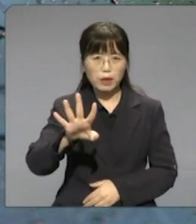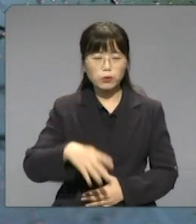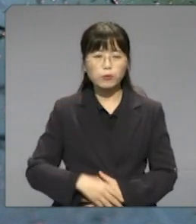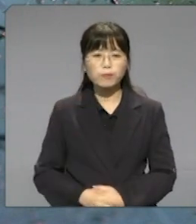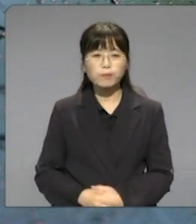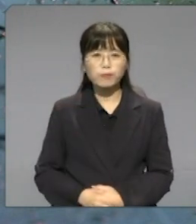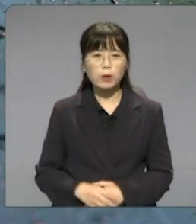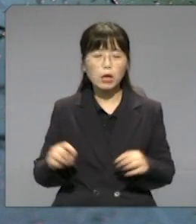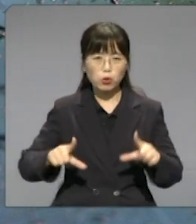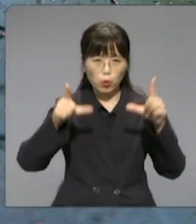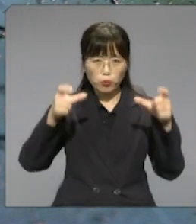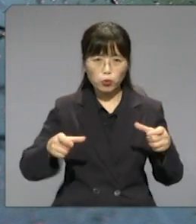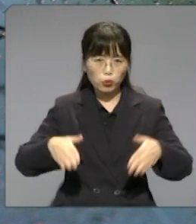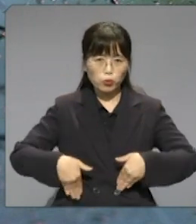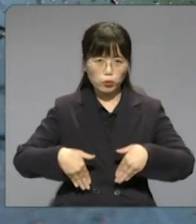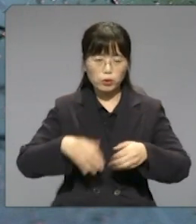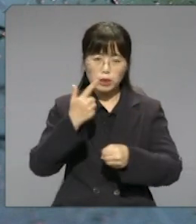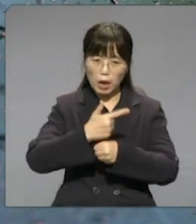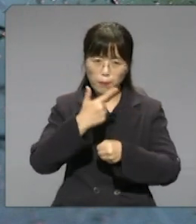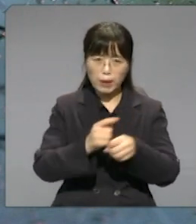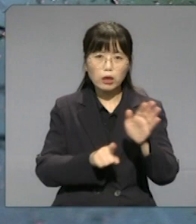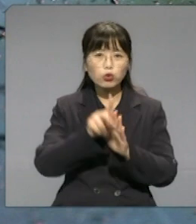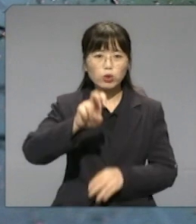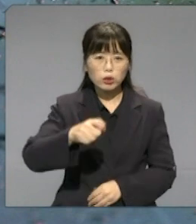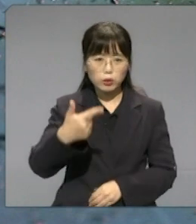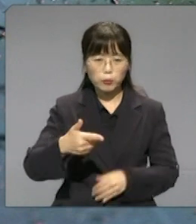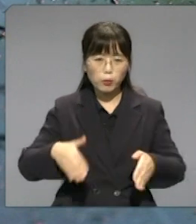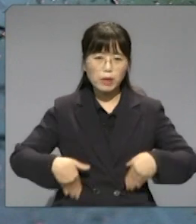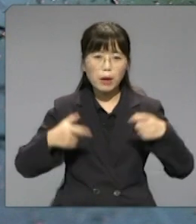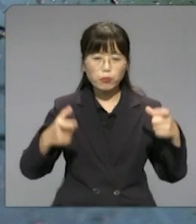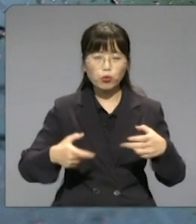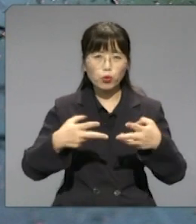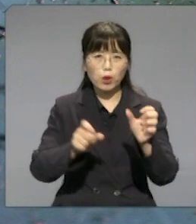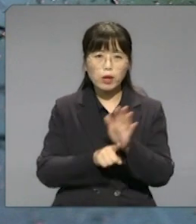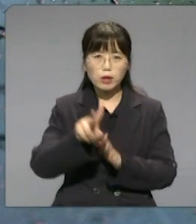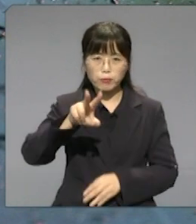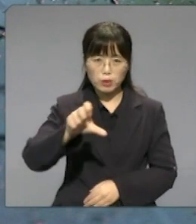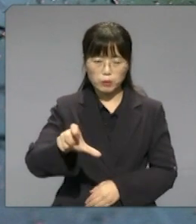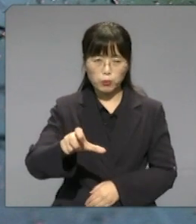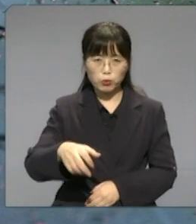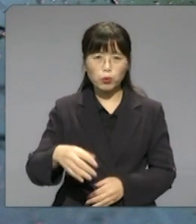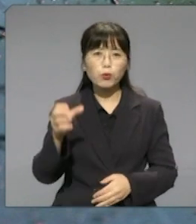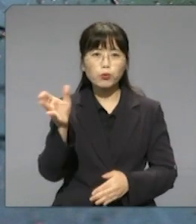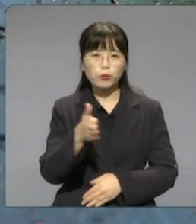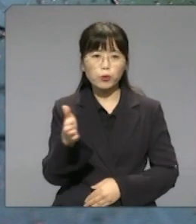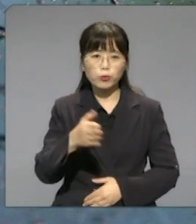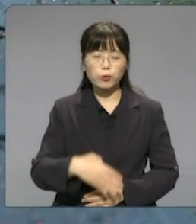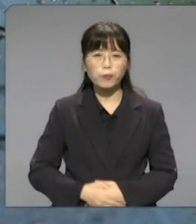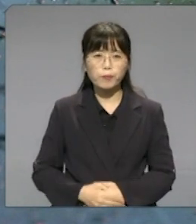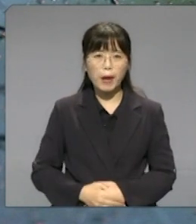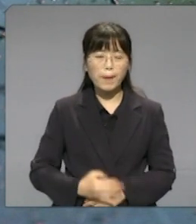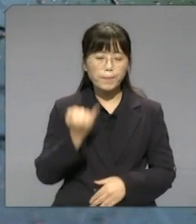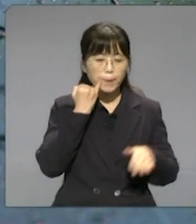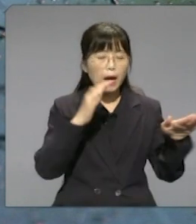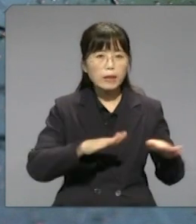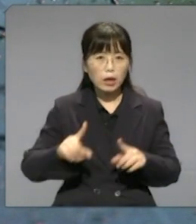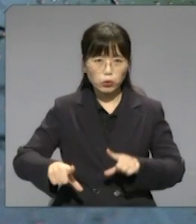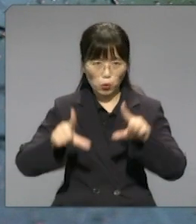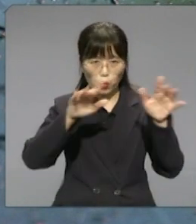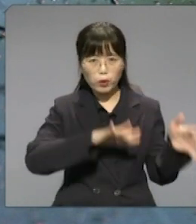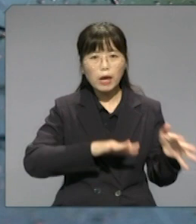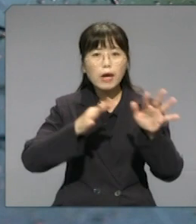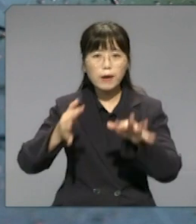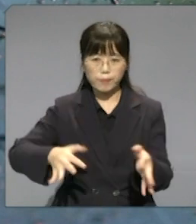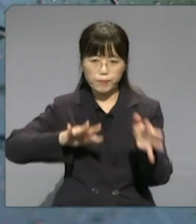그치겠고요. 경기 동부 남양주는 26도, 경기 남부 성남 25도 기록하겠습니다. 바다의 물결은